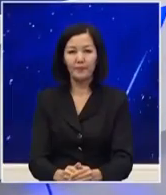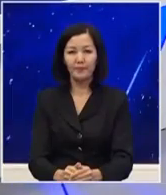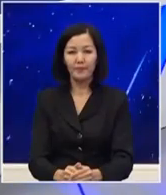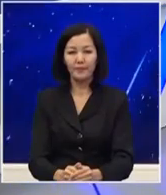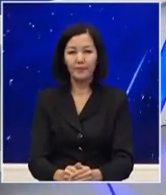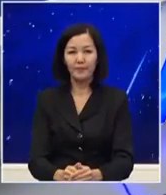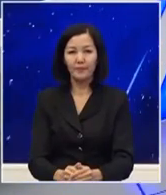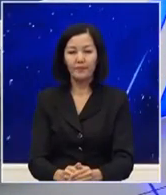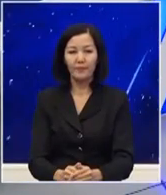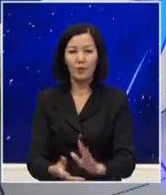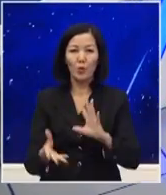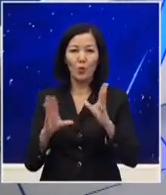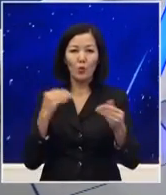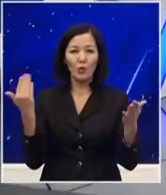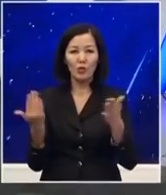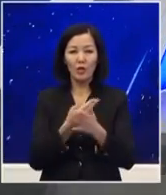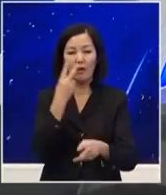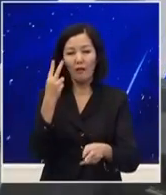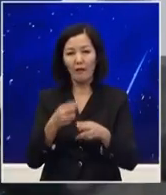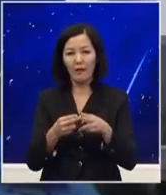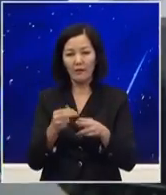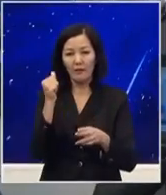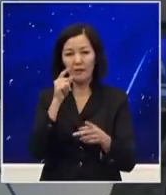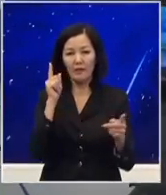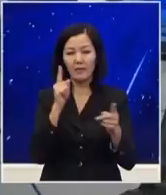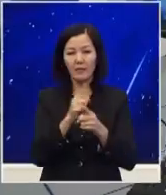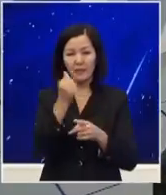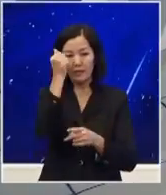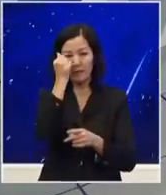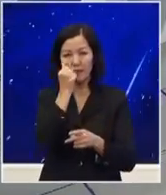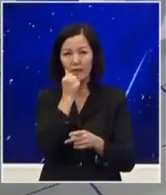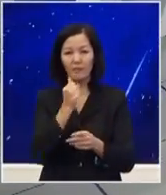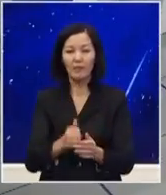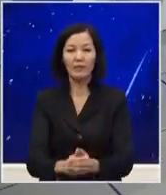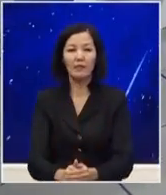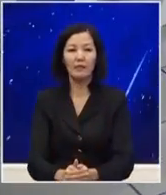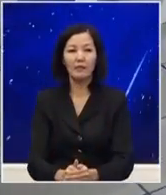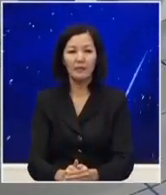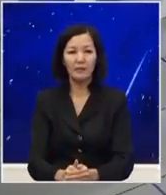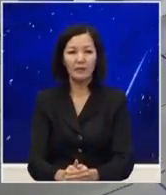Қадірменді көрермен, бүгінгі айтар ақпараттар легі осы. Келер күні амандықта ауышайық.